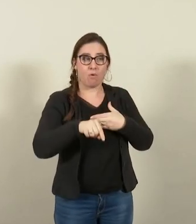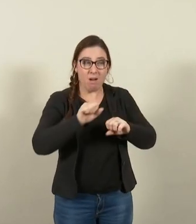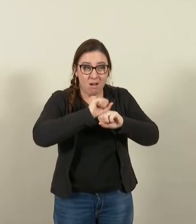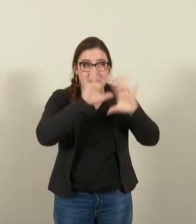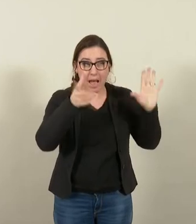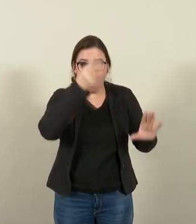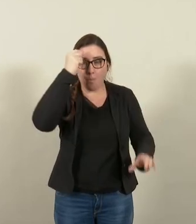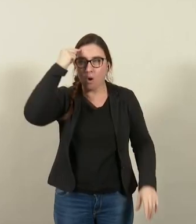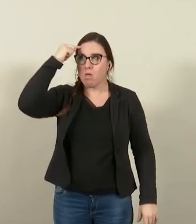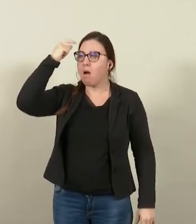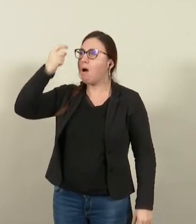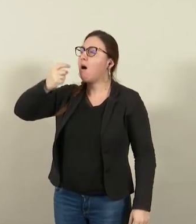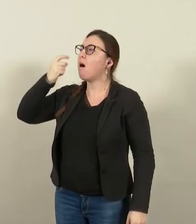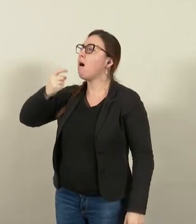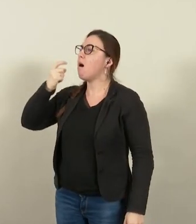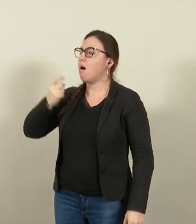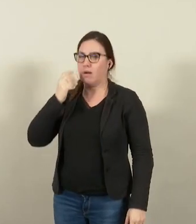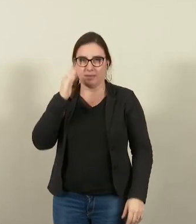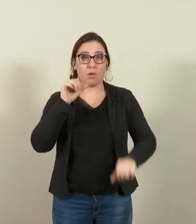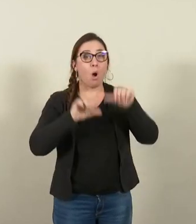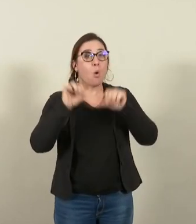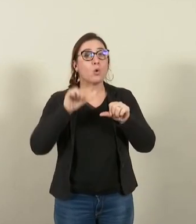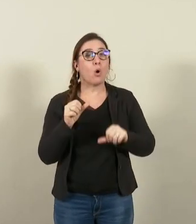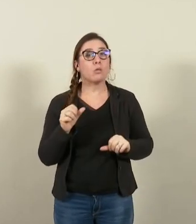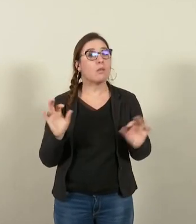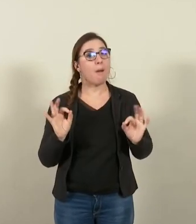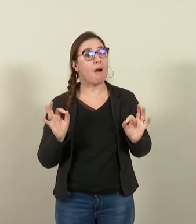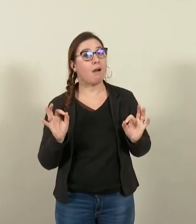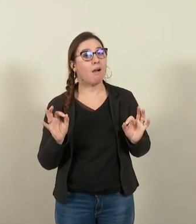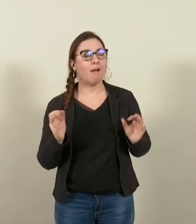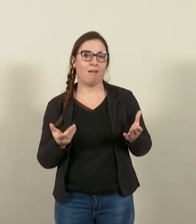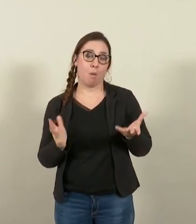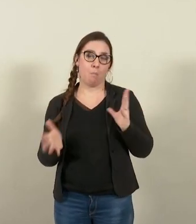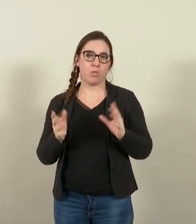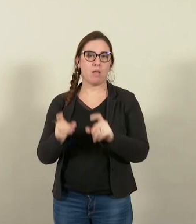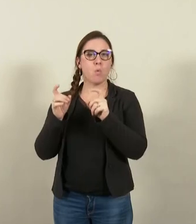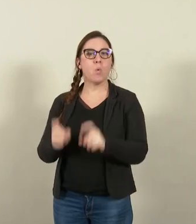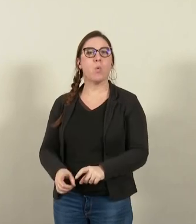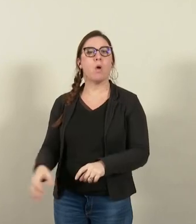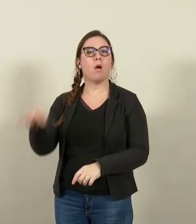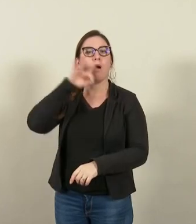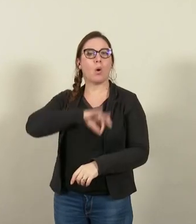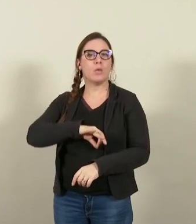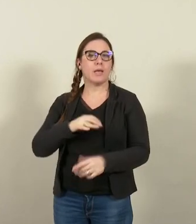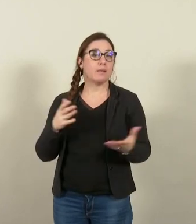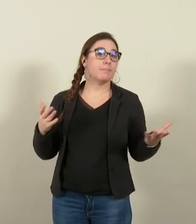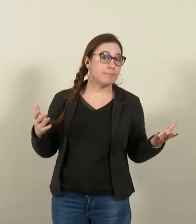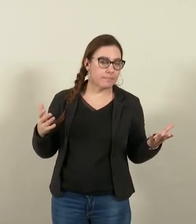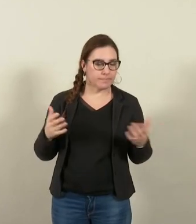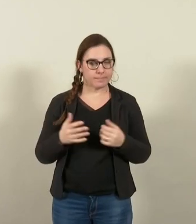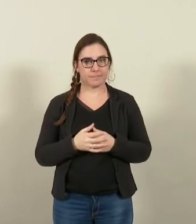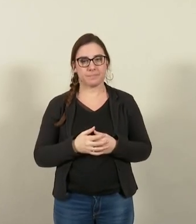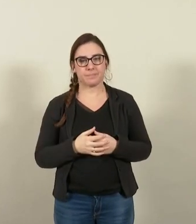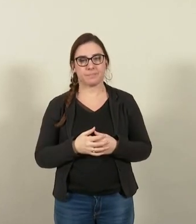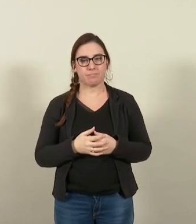ça évidemment je pense que l'absence de concurrence réduit les recettes éventuelles que la ville pourrait obtenir on le voit